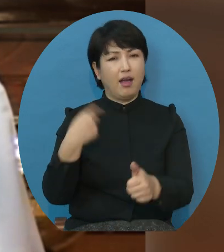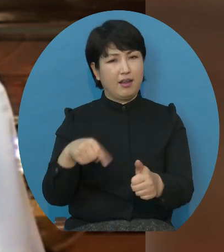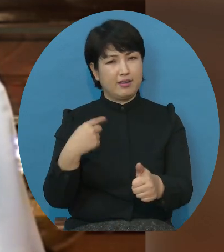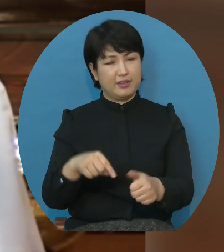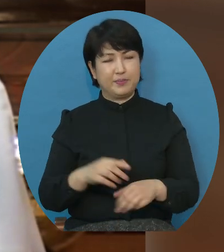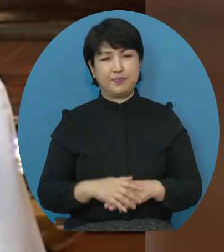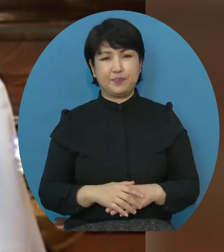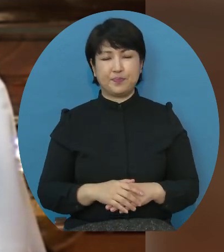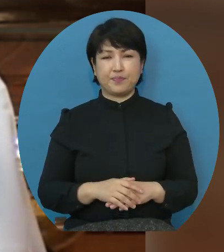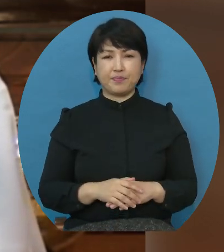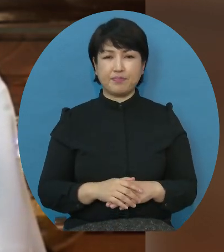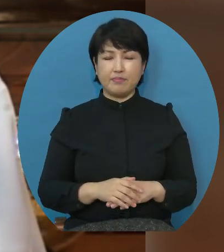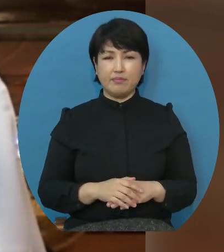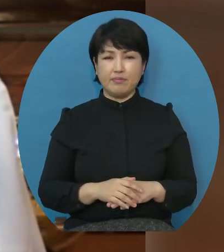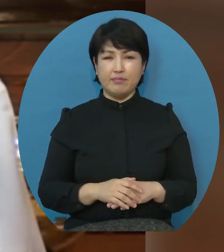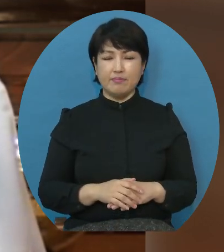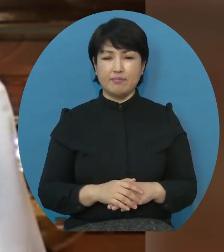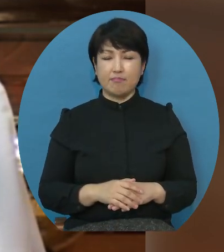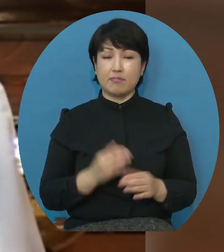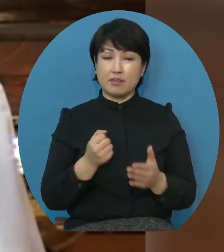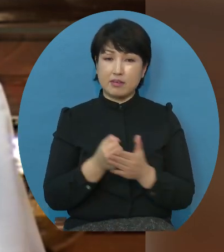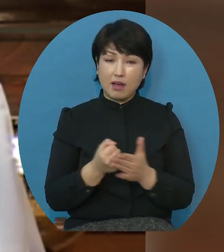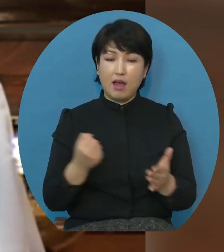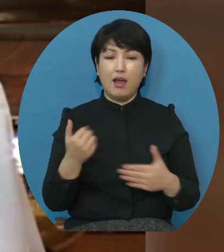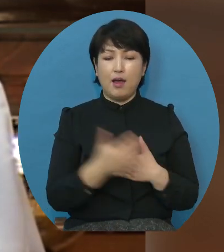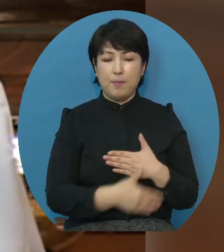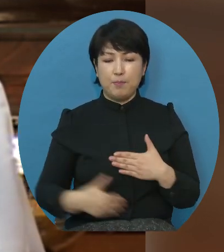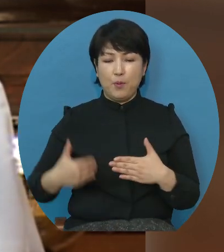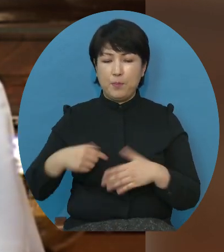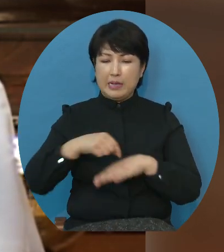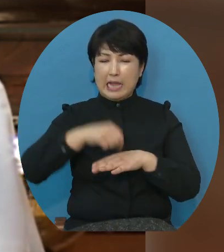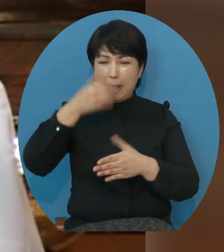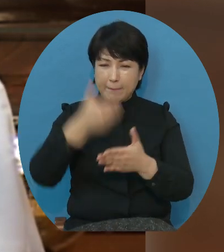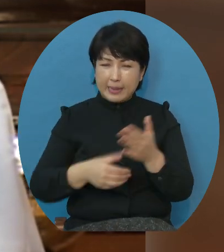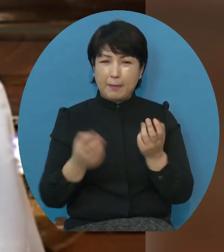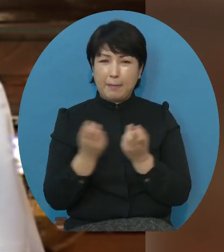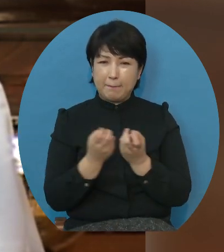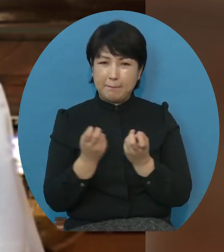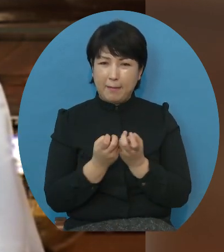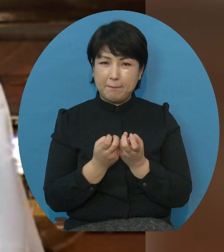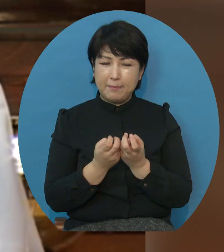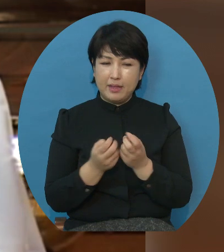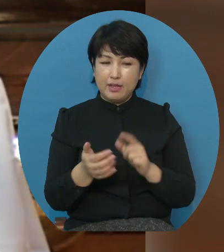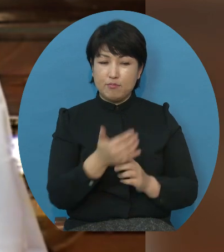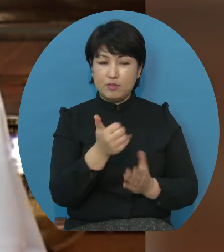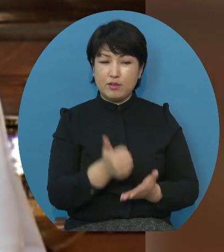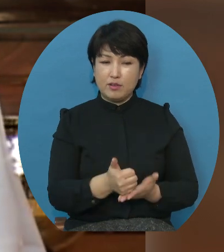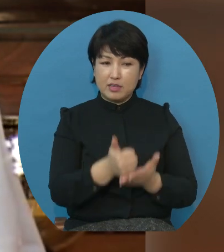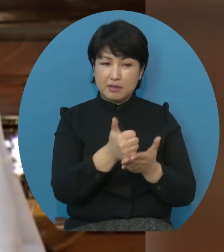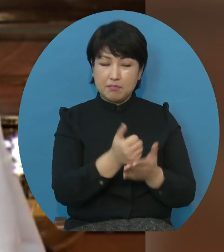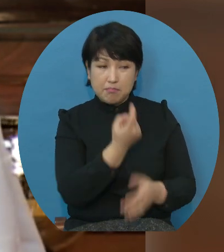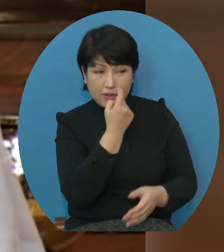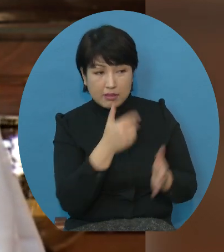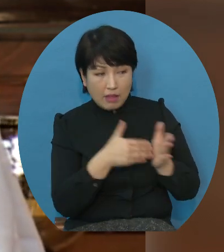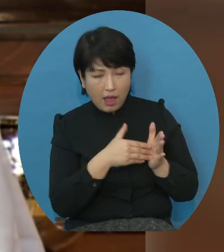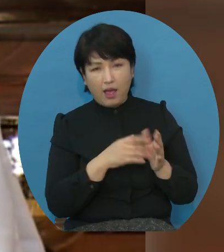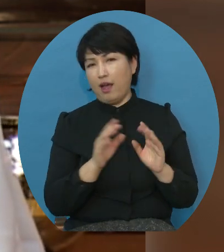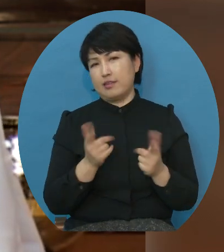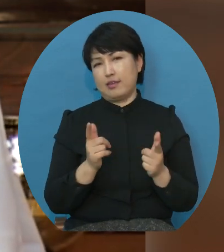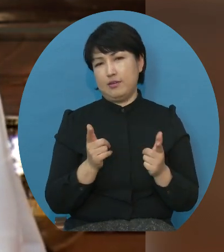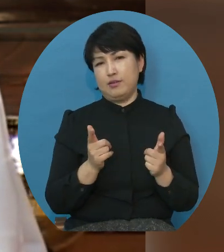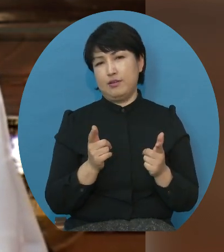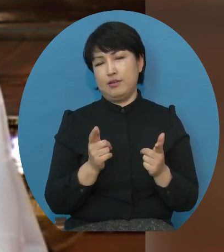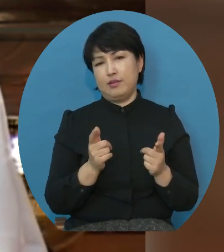그러니까 뭐 몸에 살빼는 법을 부처님께 가르쳤다 이런 얘기는 아니죠